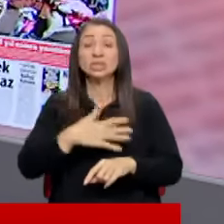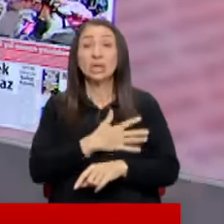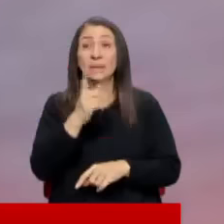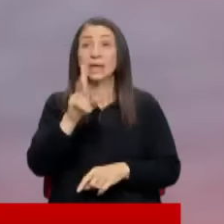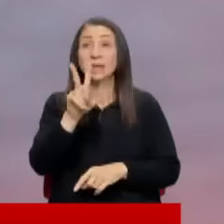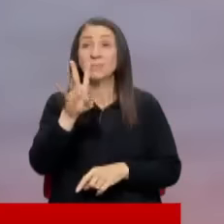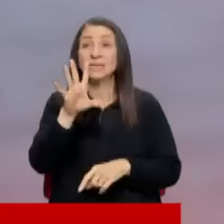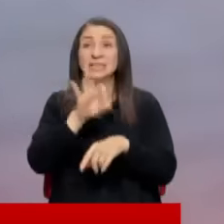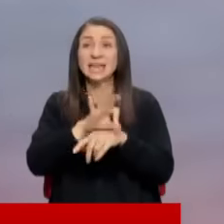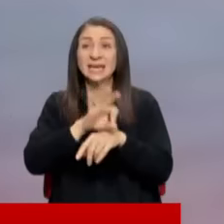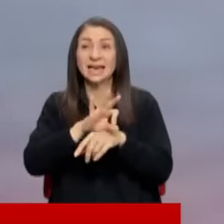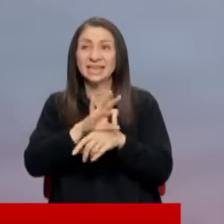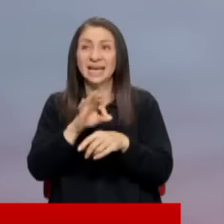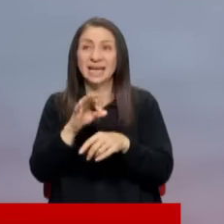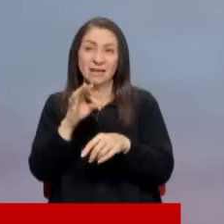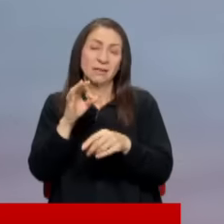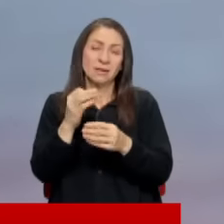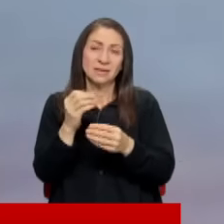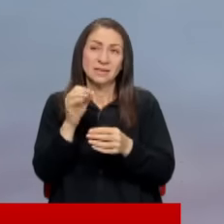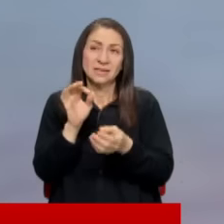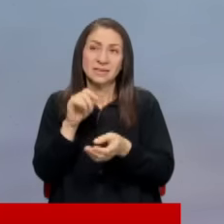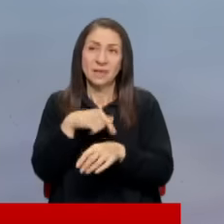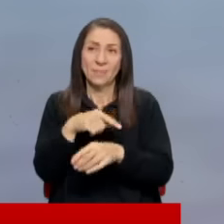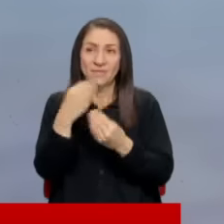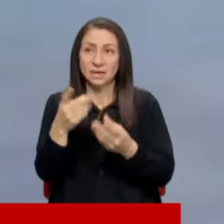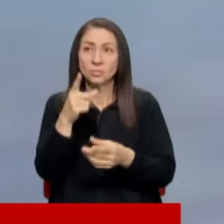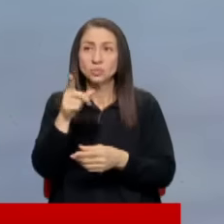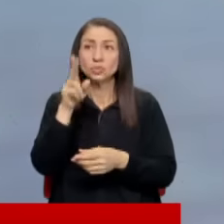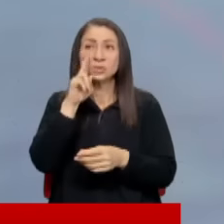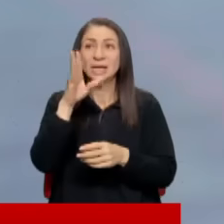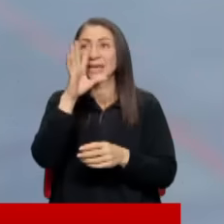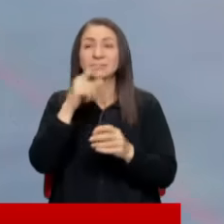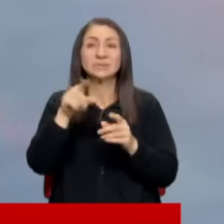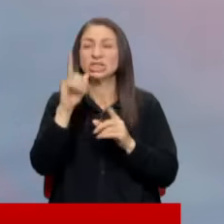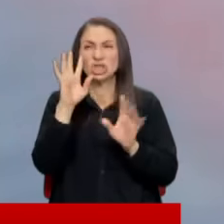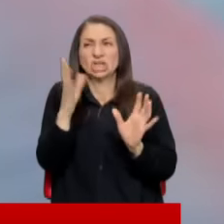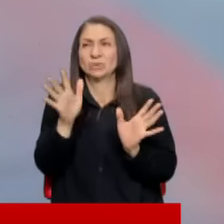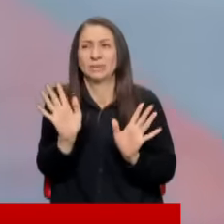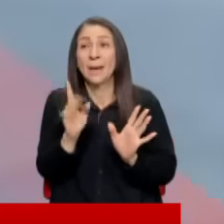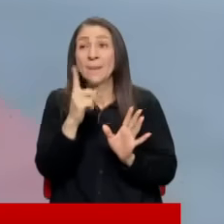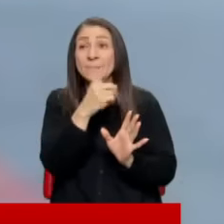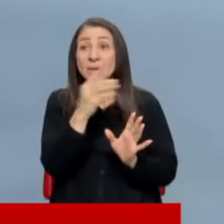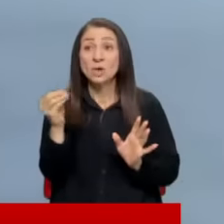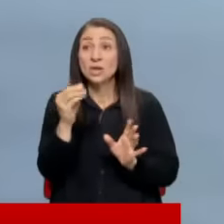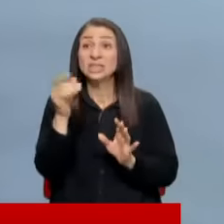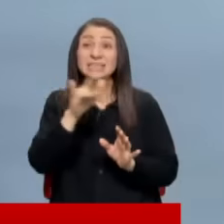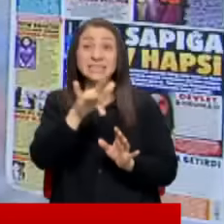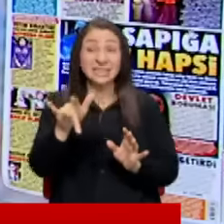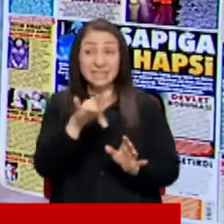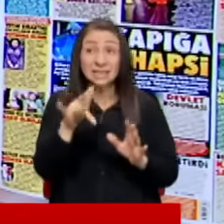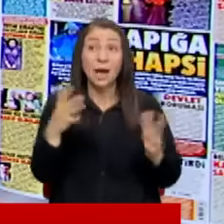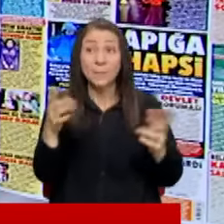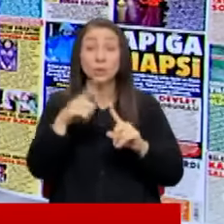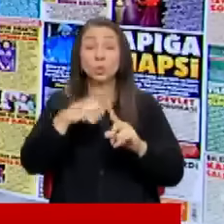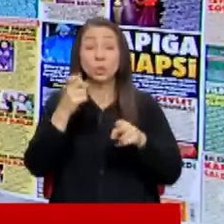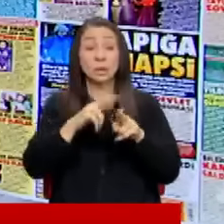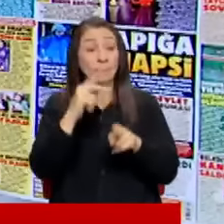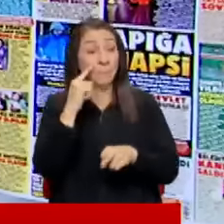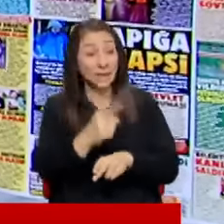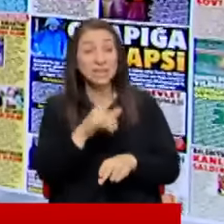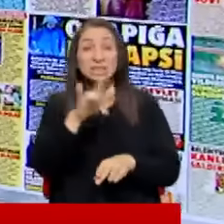sadece 25 dakika yer verdi. Ve bu sonuçta kimseyi şaşırtmadı. 1 milyon işsiz daha, ama TÜİK'e